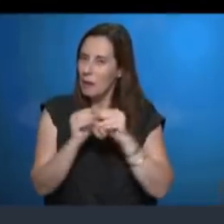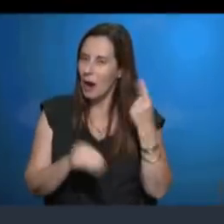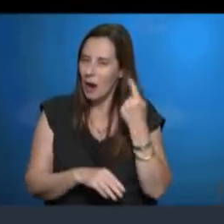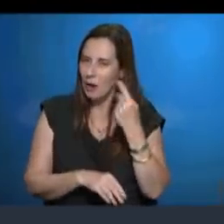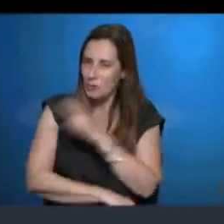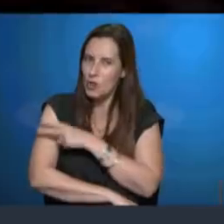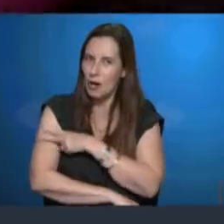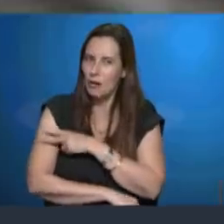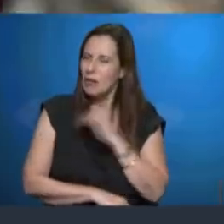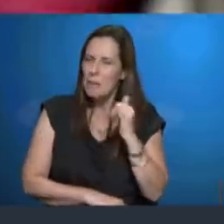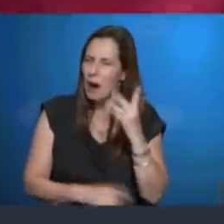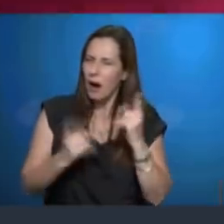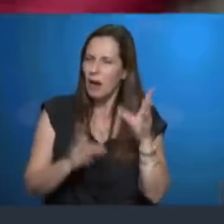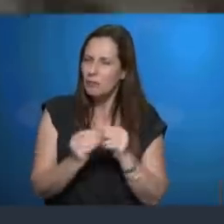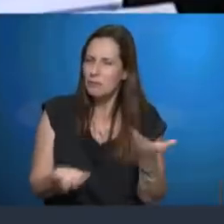איזה הסתבכות?